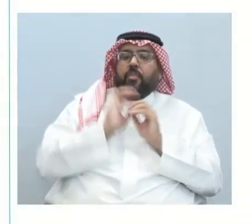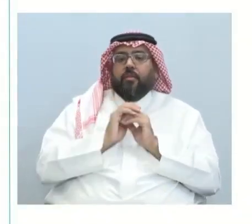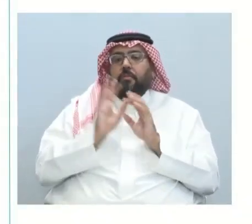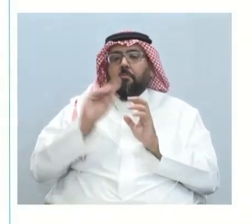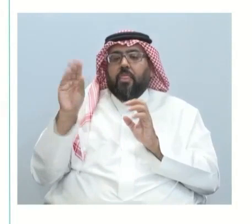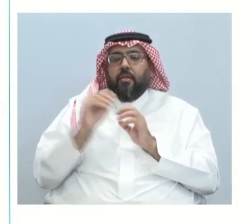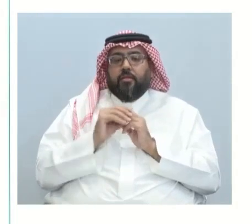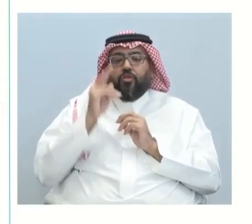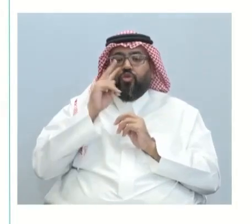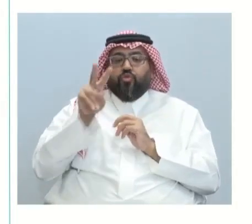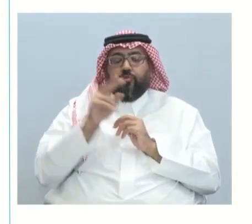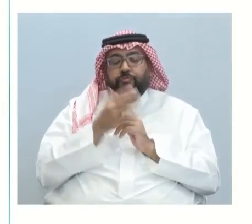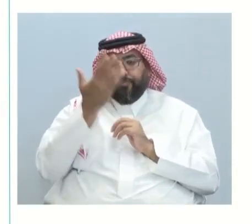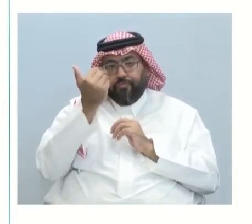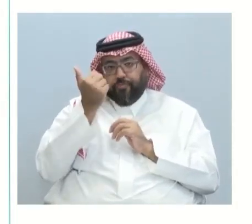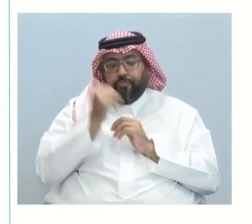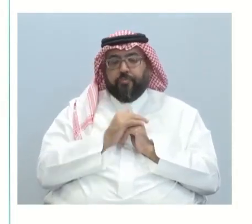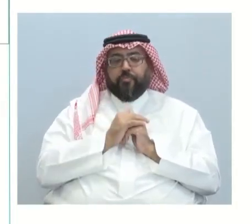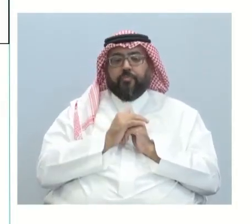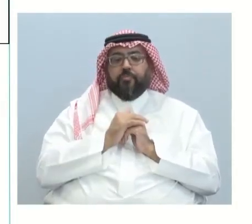مثل تعال نشوف